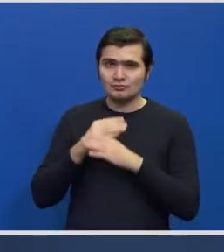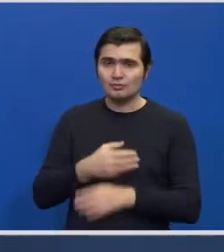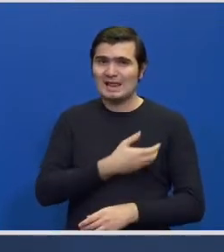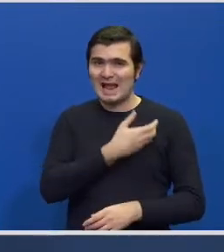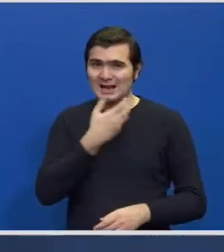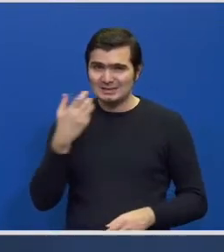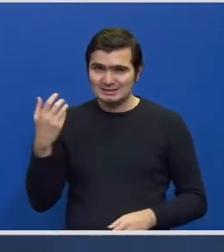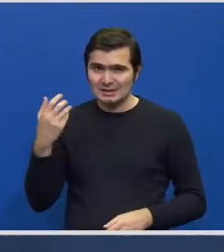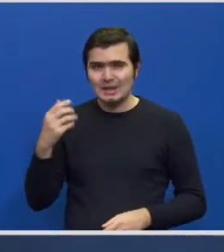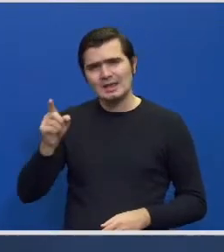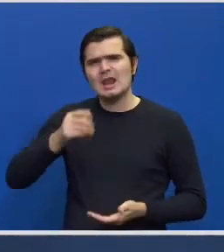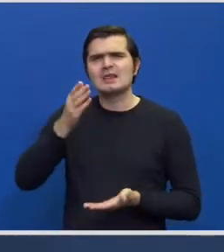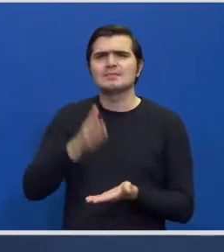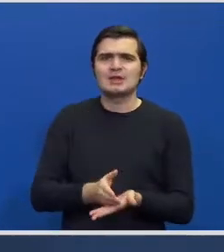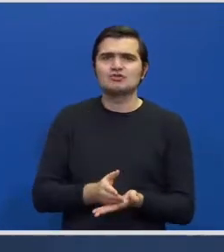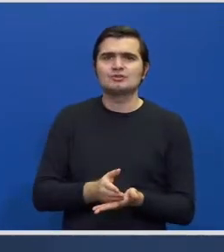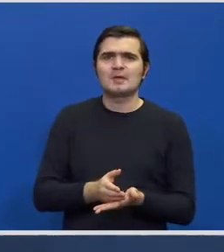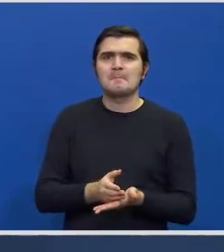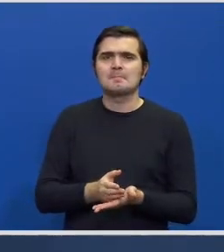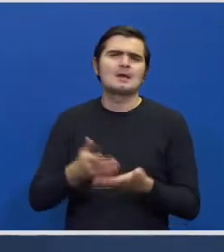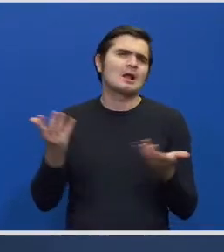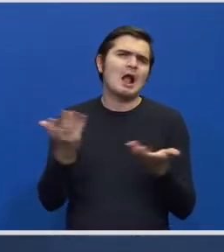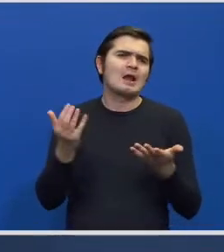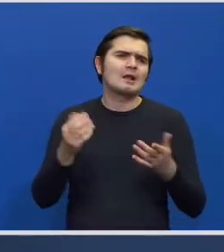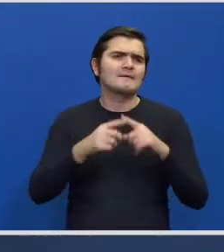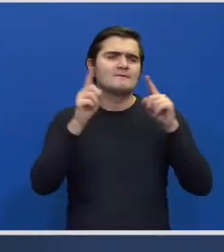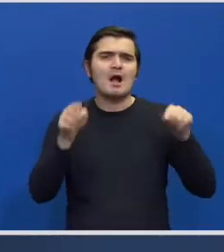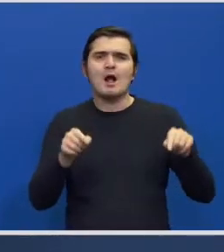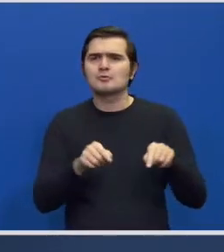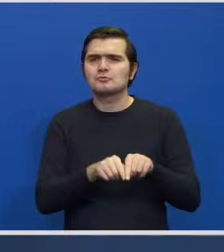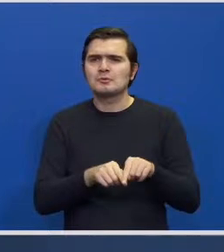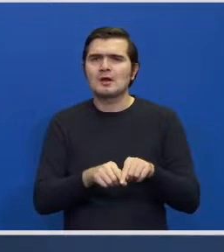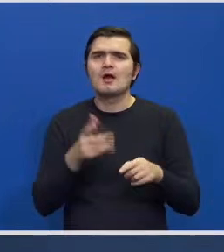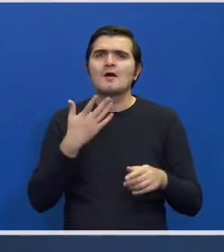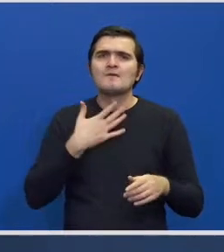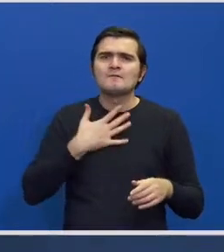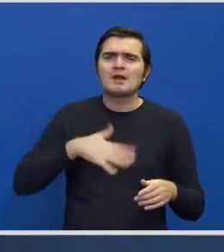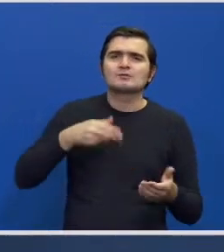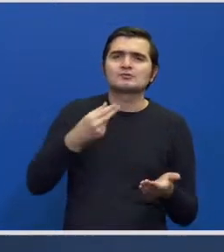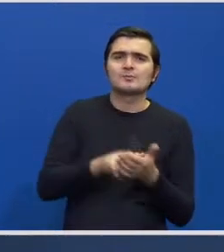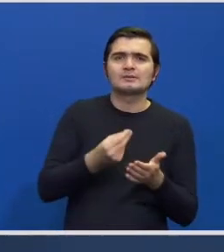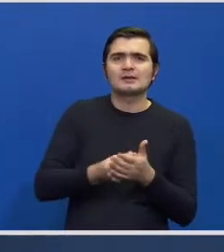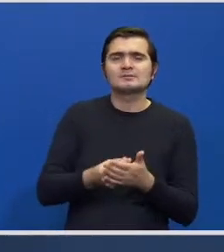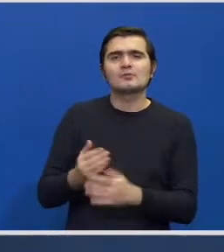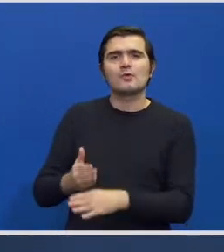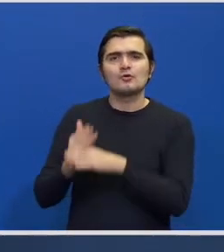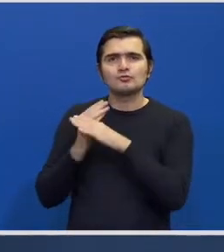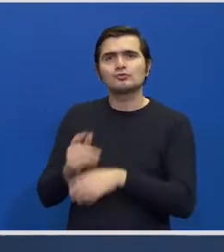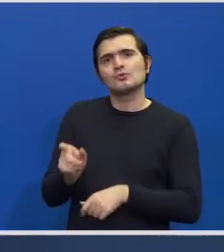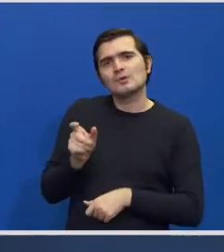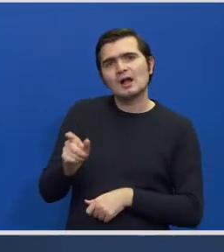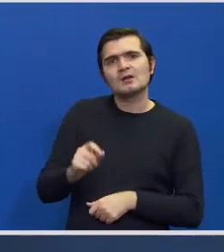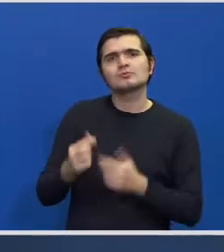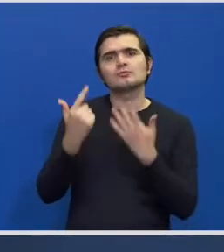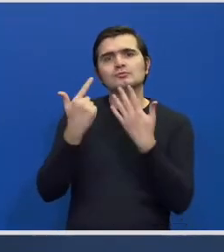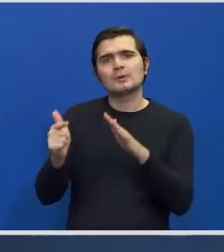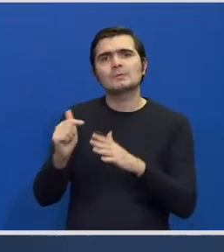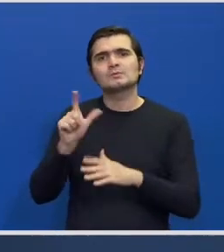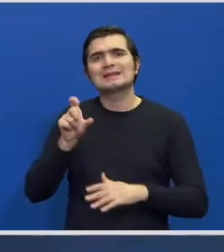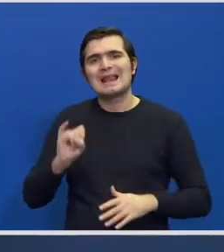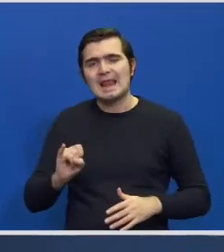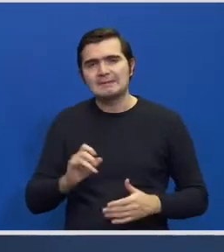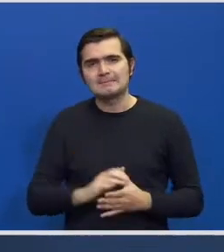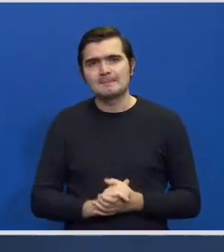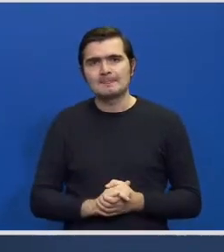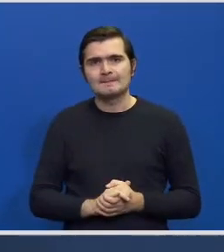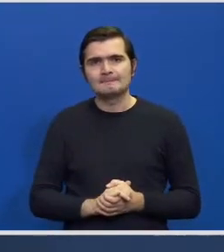beneficiarul de ajutor de încălzire, decide care dintre facturi dorește să-și o achite din cei